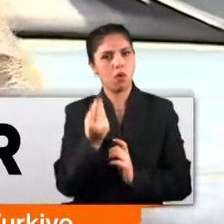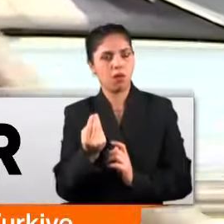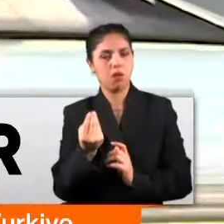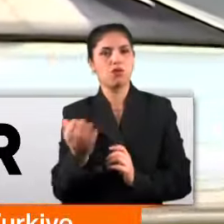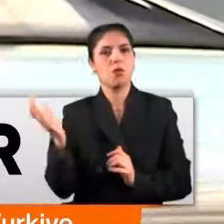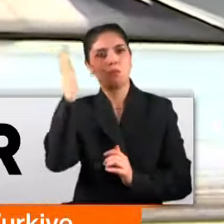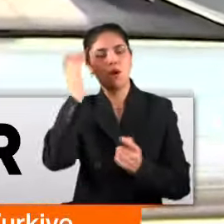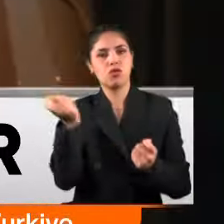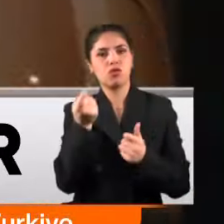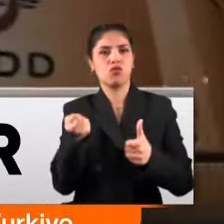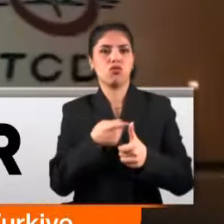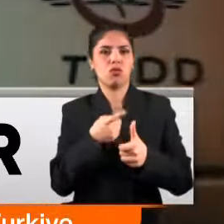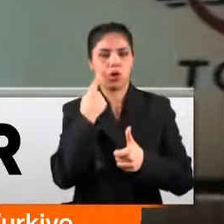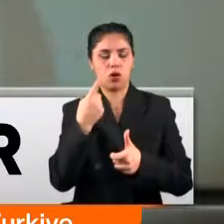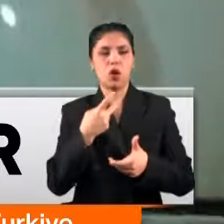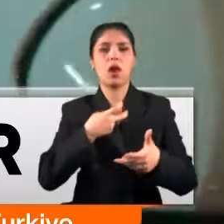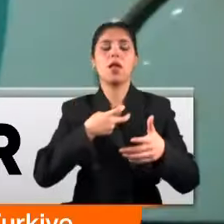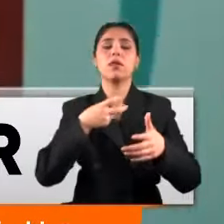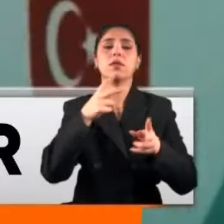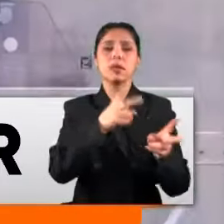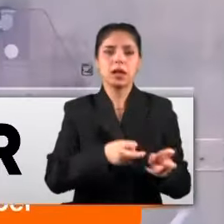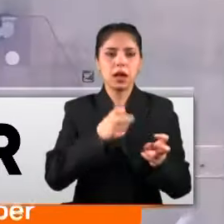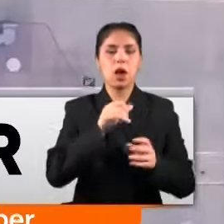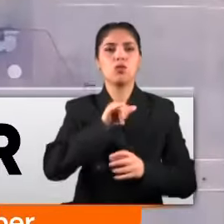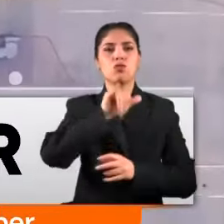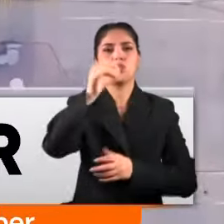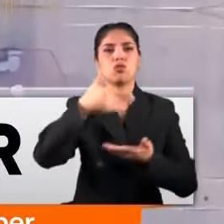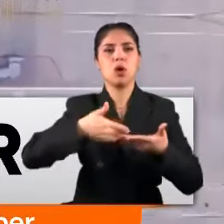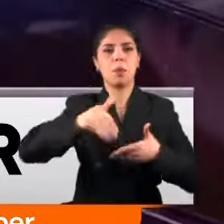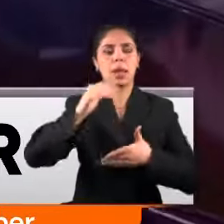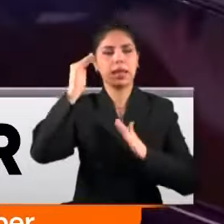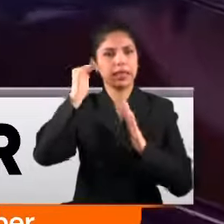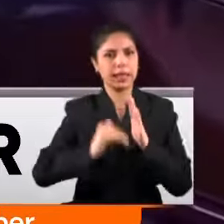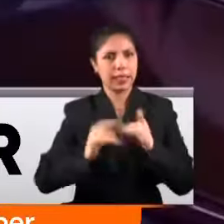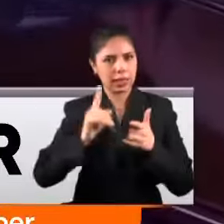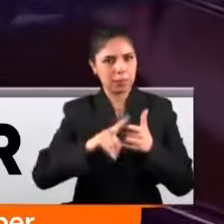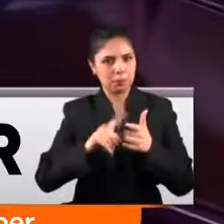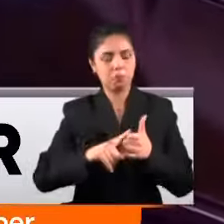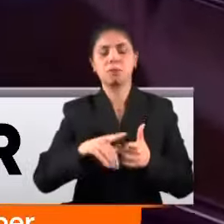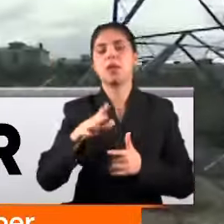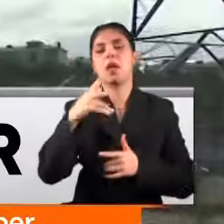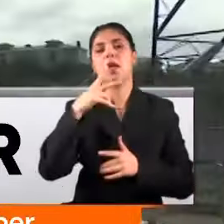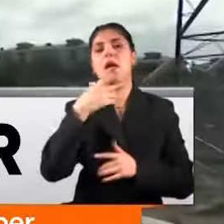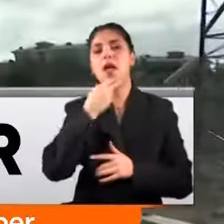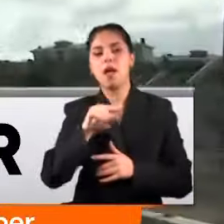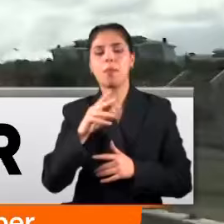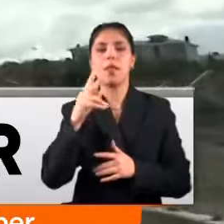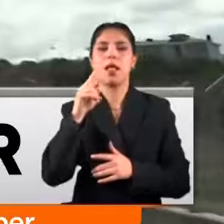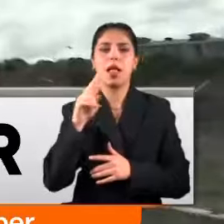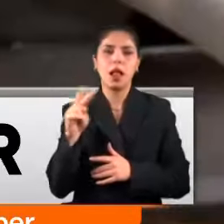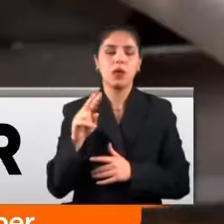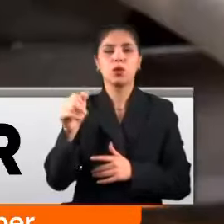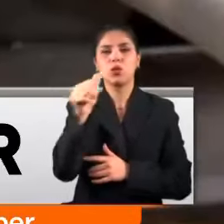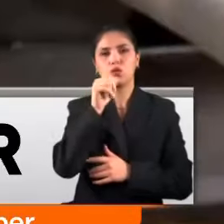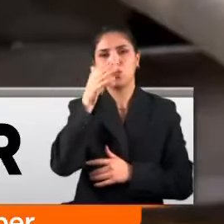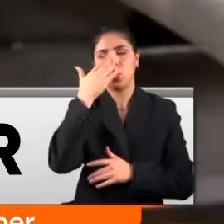sırada. Tren ve uçak biletlerinde indirim de masada. Emeklinin su, elektrik ve doğalgazdan da